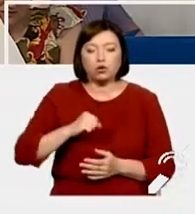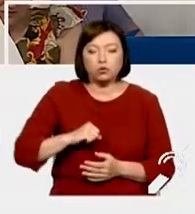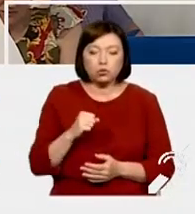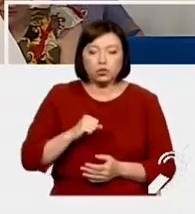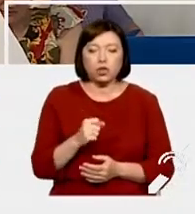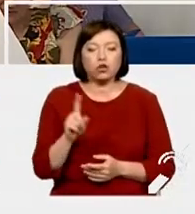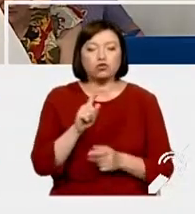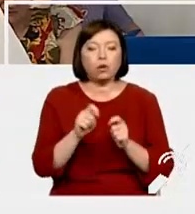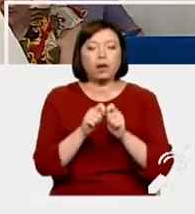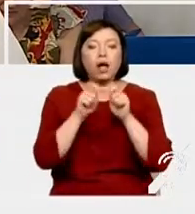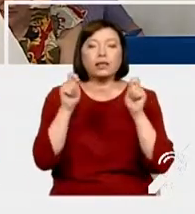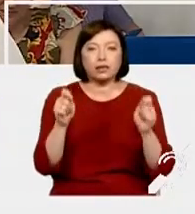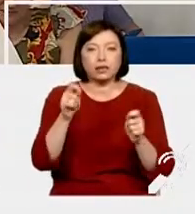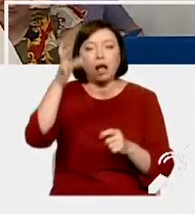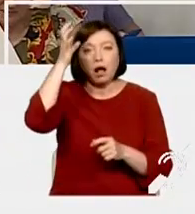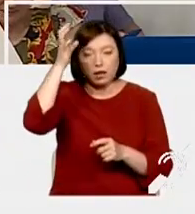să